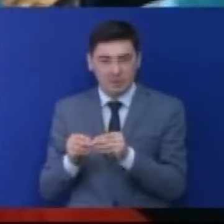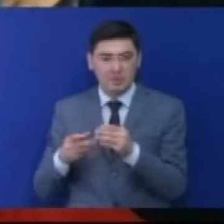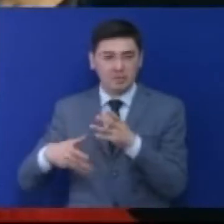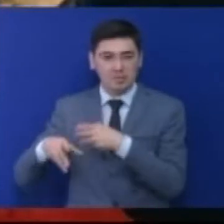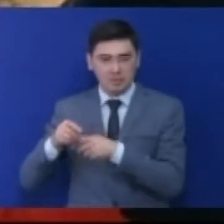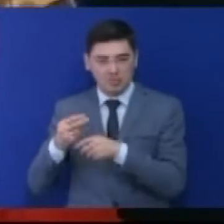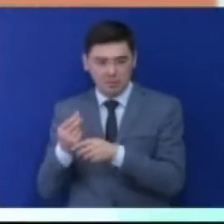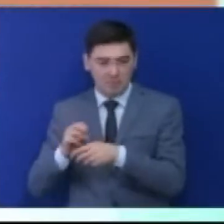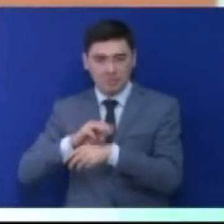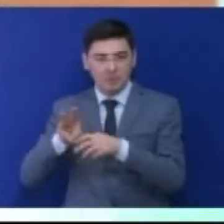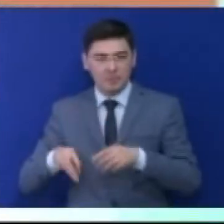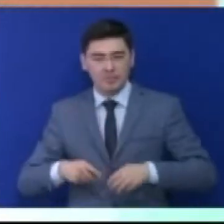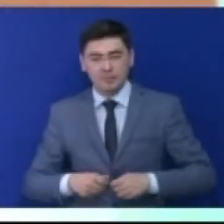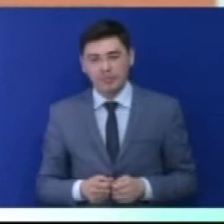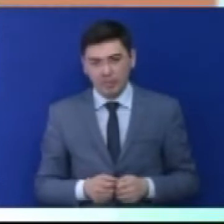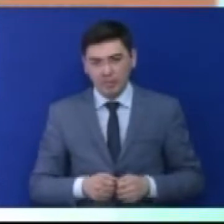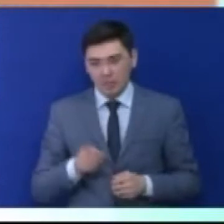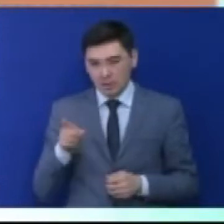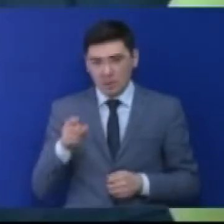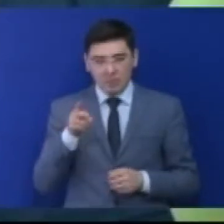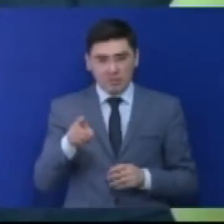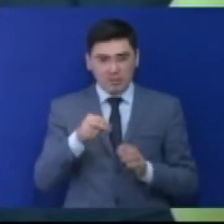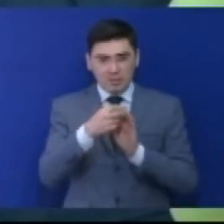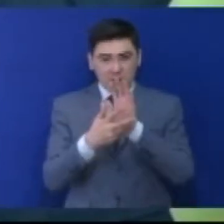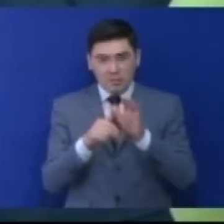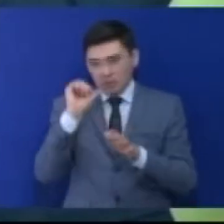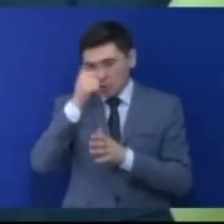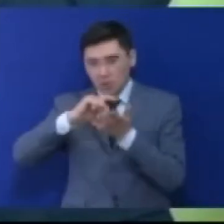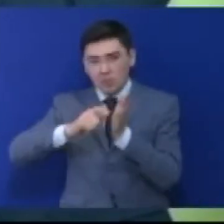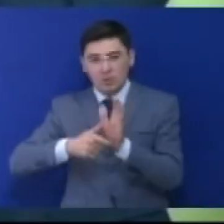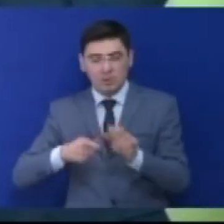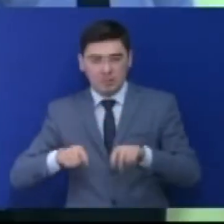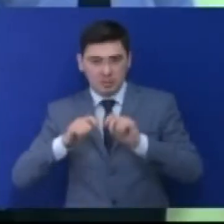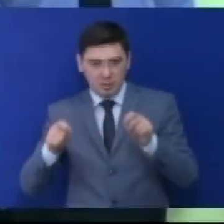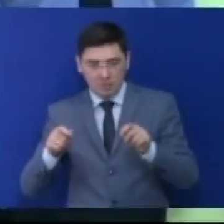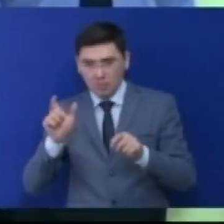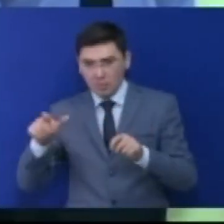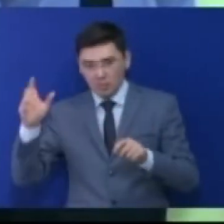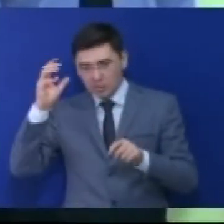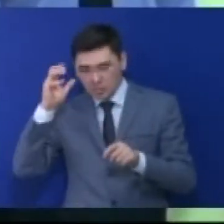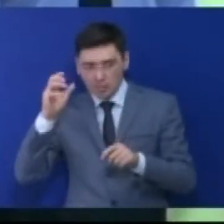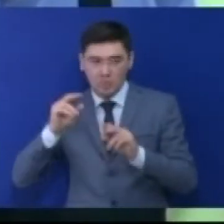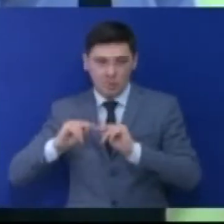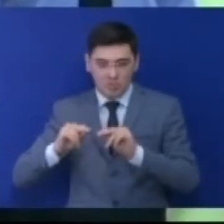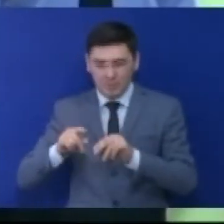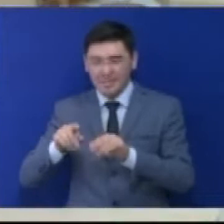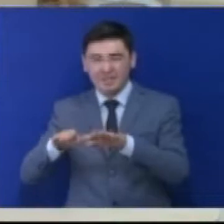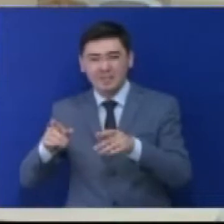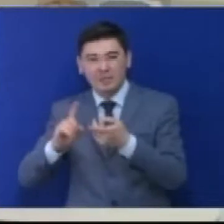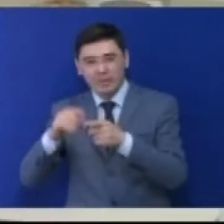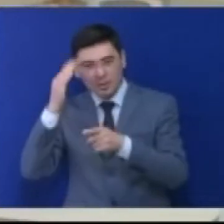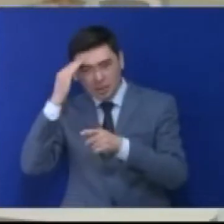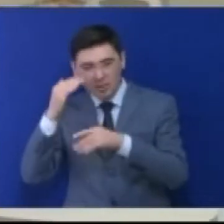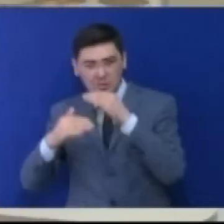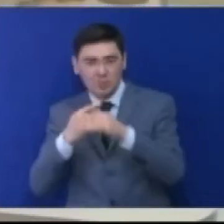психолога педагогической коррекции был открыт в 2018 году. Здесь специалисты работают с детьми, имеющими особенности в